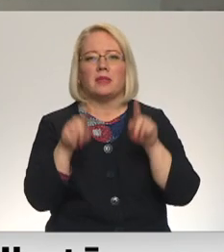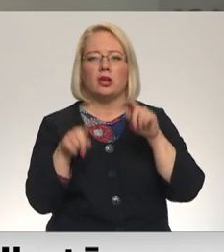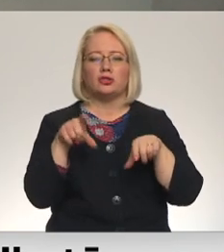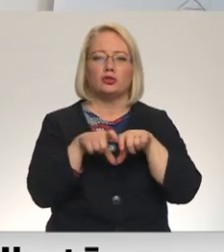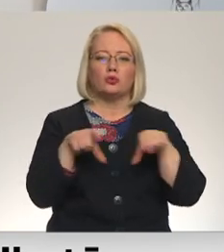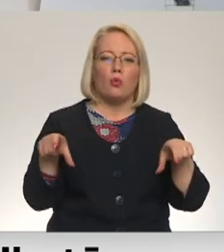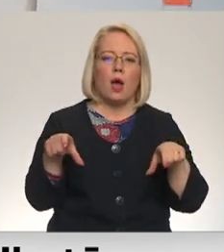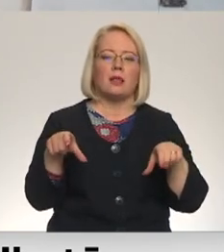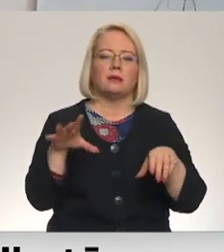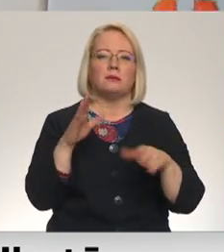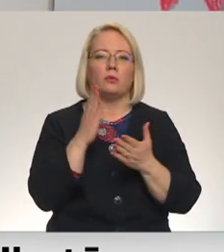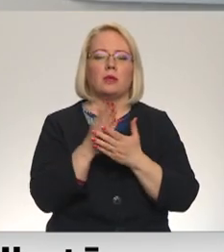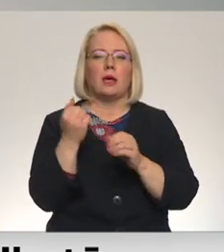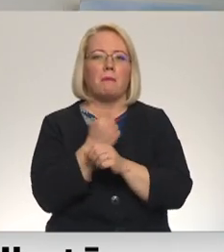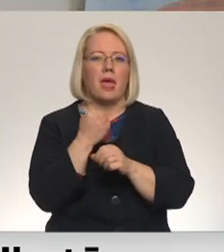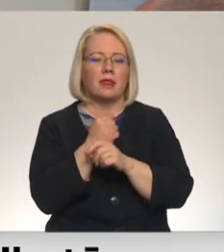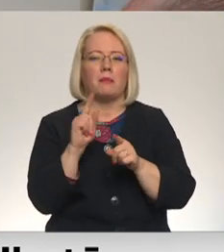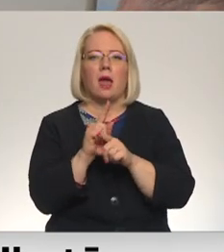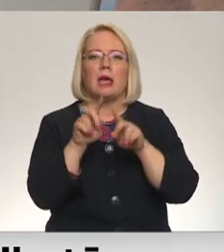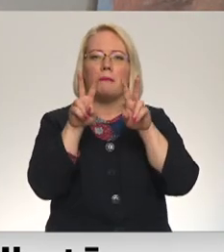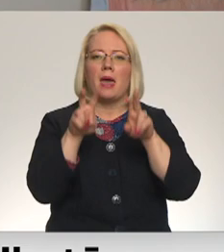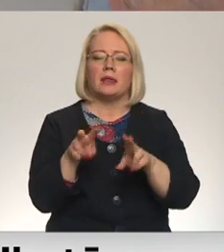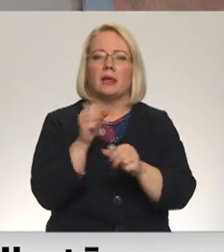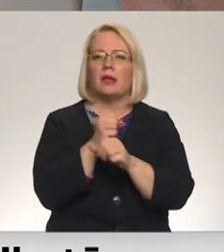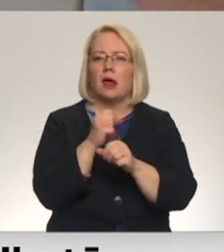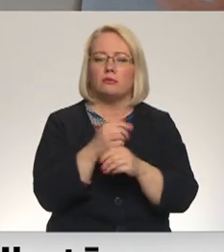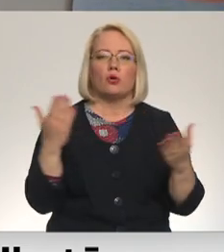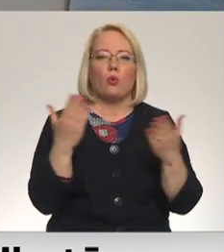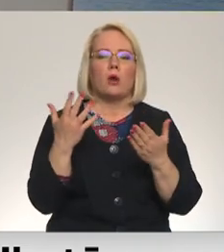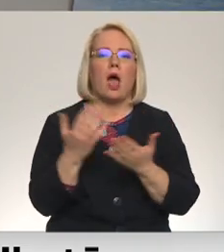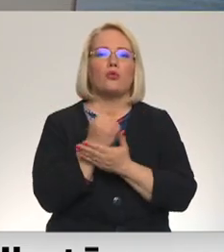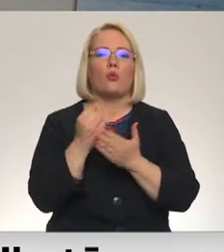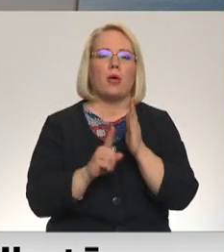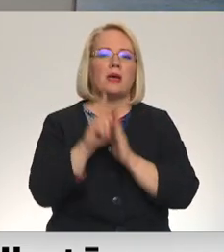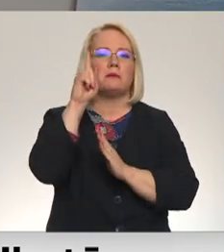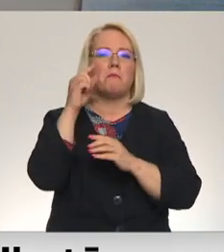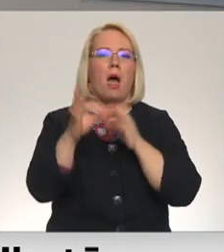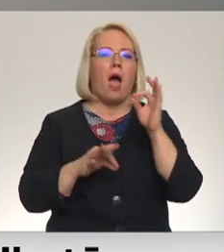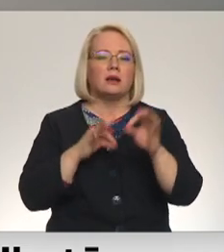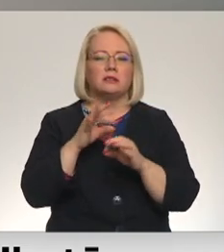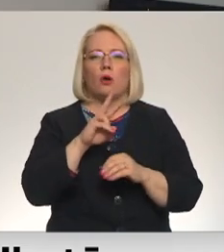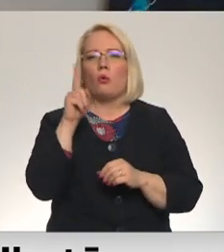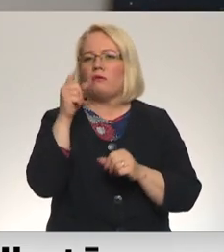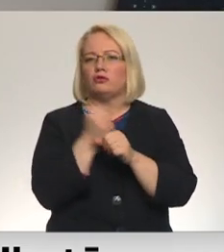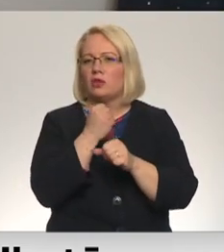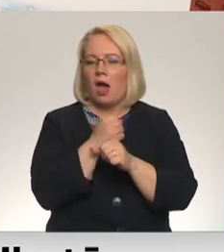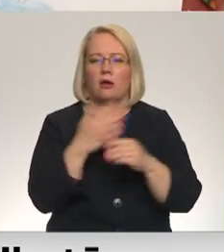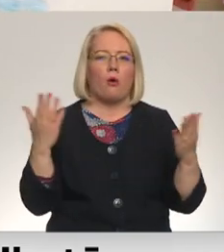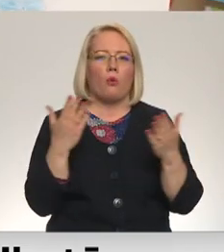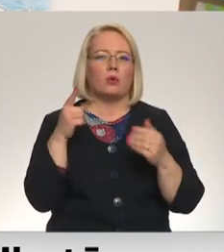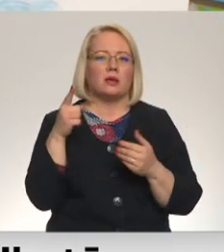veic nodarbībās pētniecisko darbu, lai saprastu, kur ir Mars un kas tas ir par Marsu un kur viņš vispār